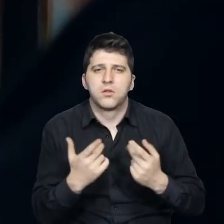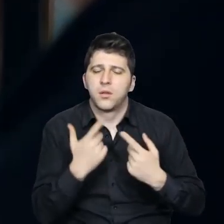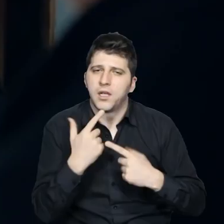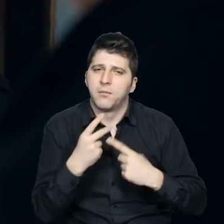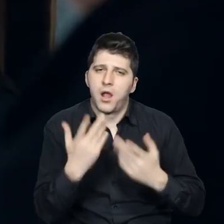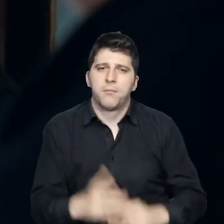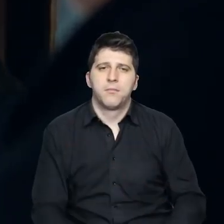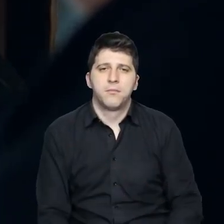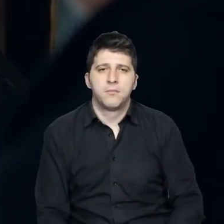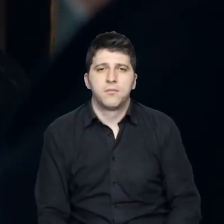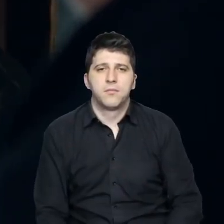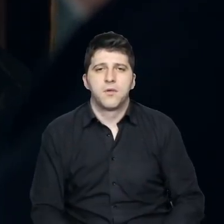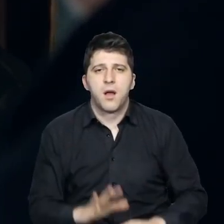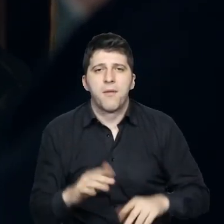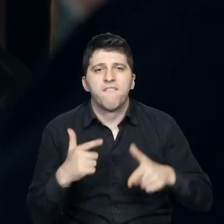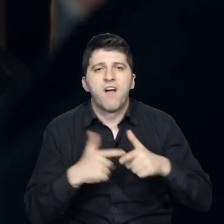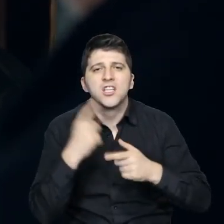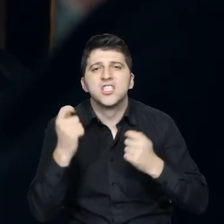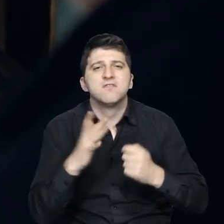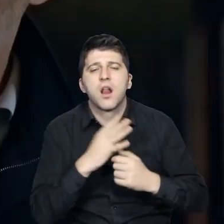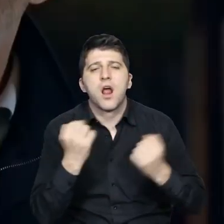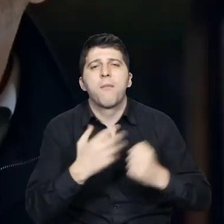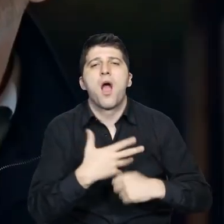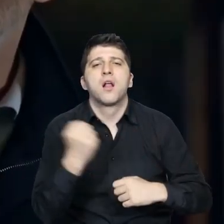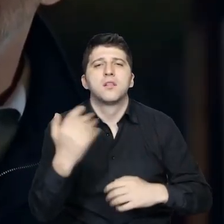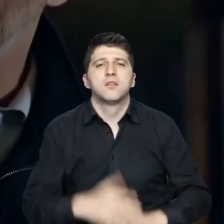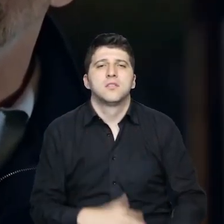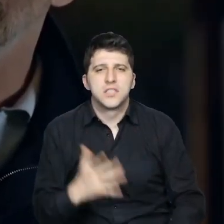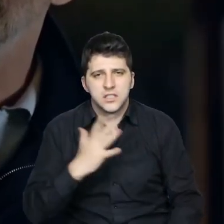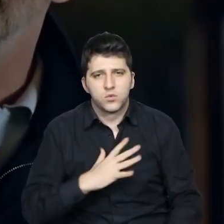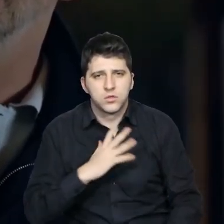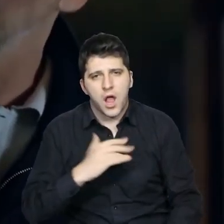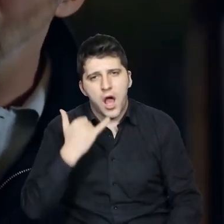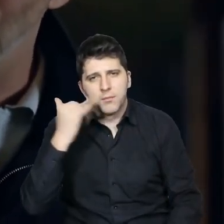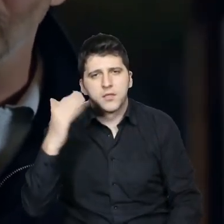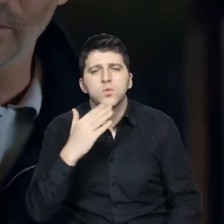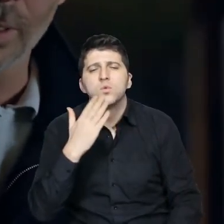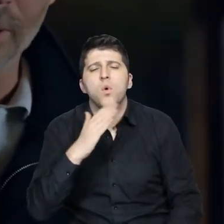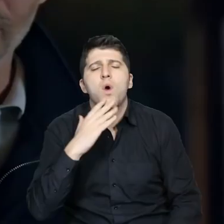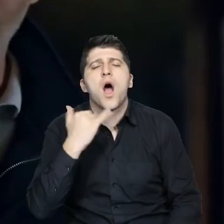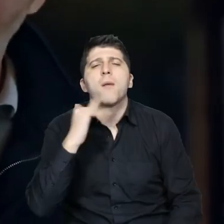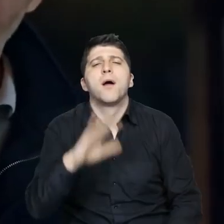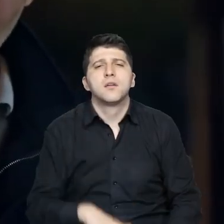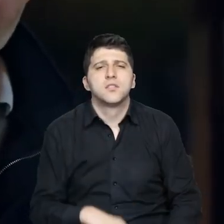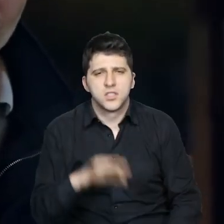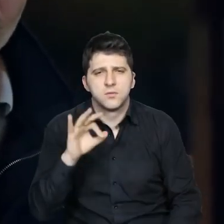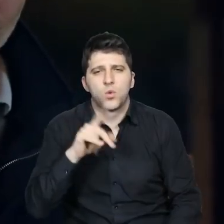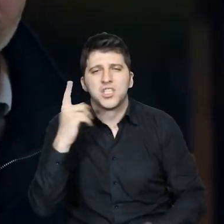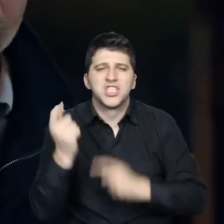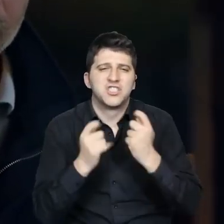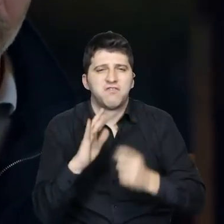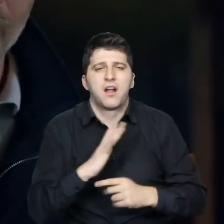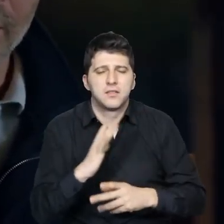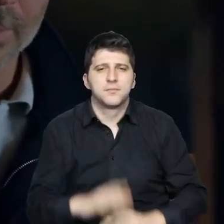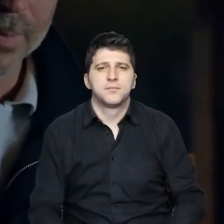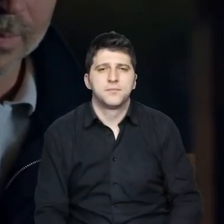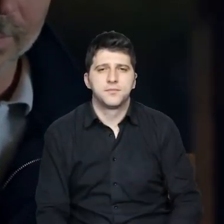İbrahim? Ama Fatih bir işim var deyip ağda ağabeyi. İstiyorsan ağayım gelsin. Yok yok yok, arama. Şimdi onun da işi gücü